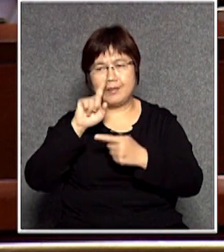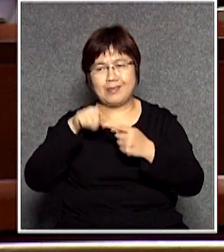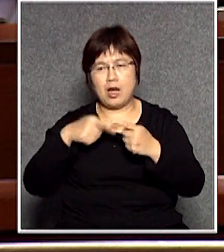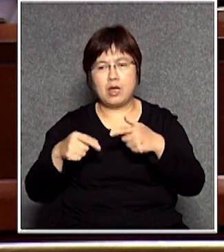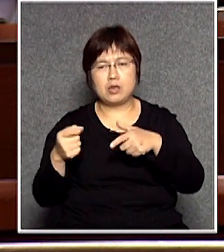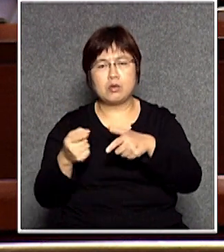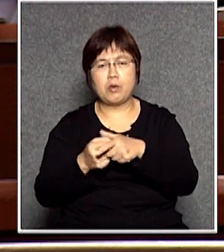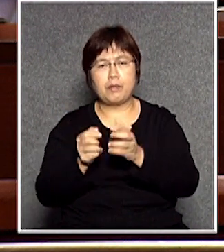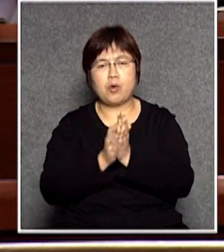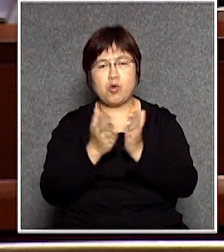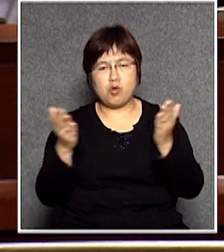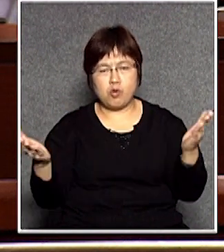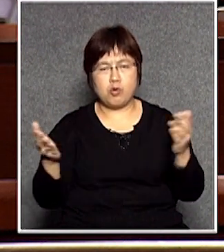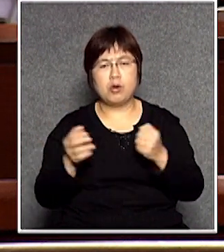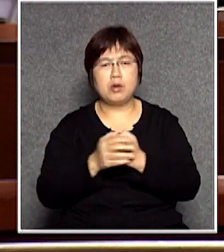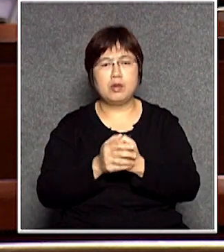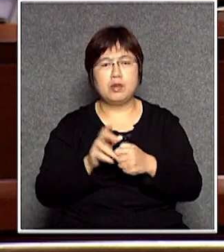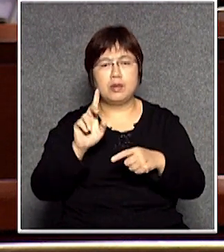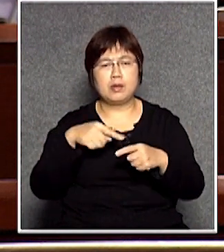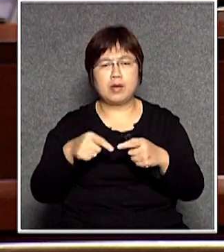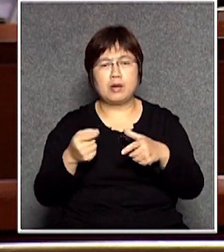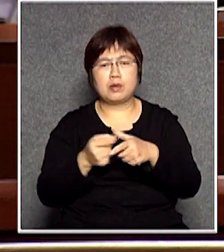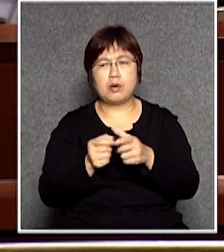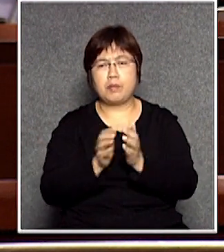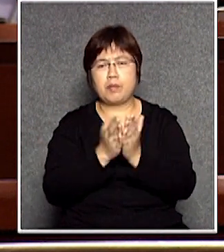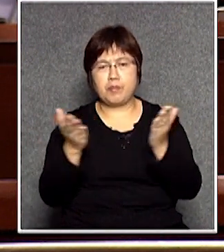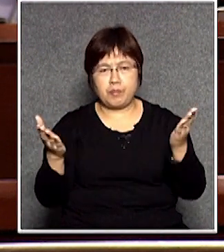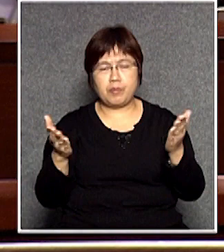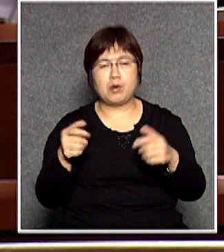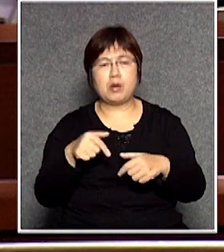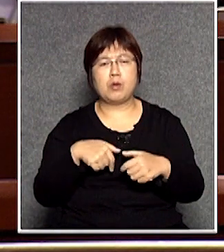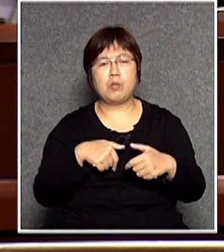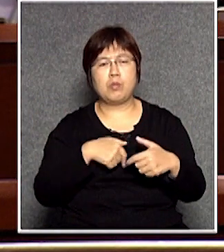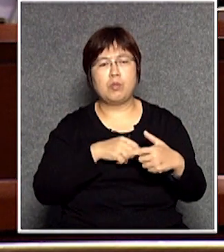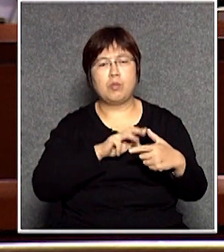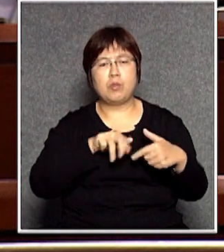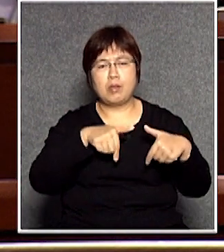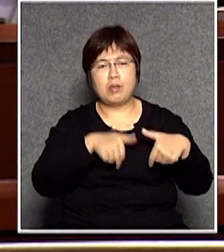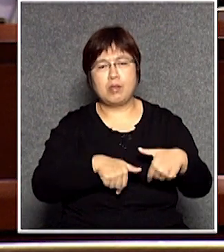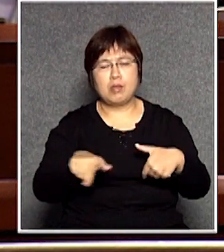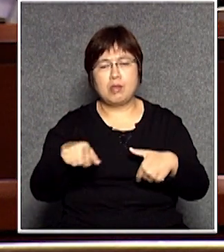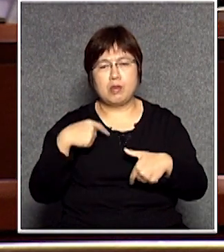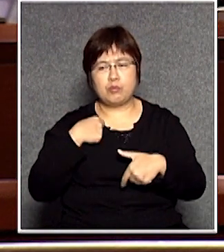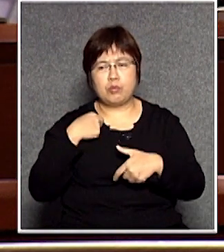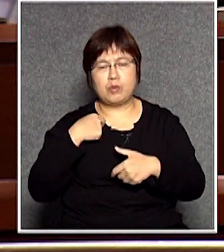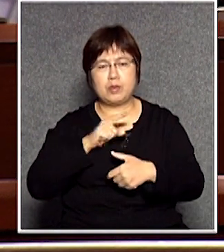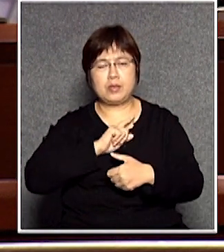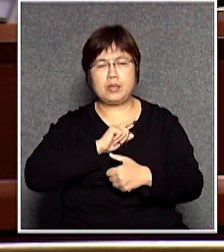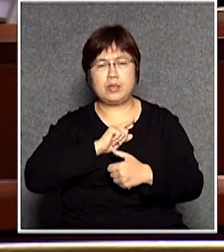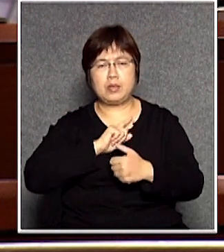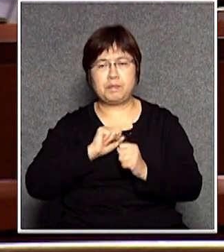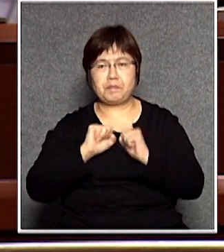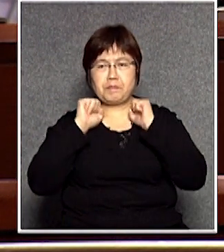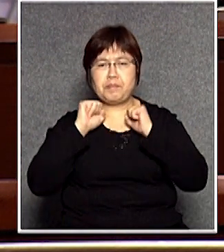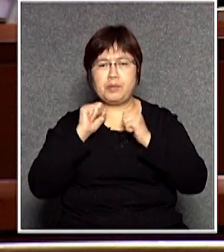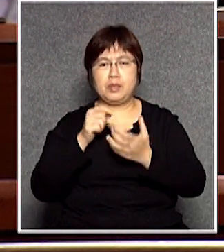是在大公報那裡就說，湖南作為中華民國之自治省，就希望呢，